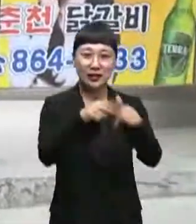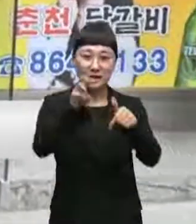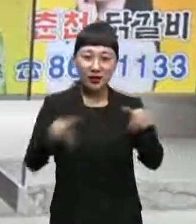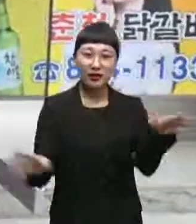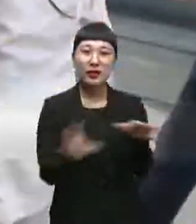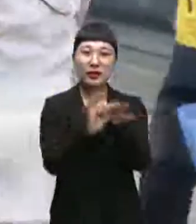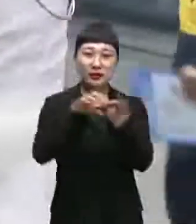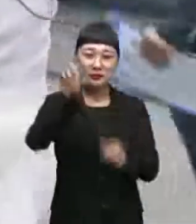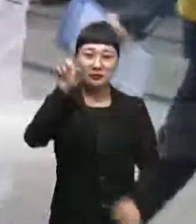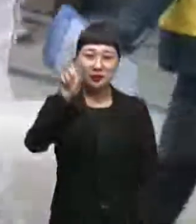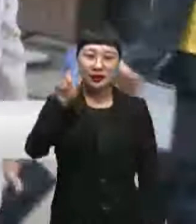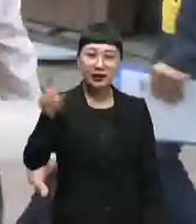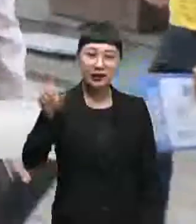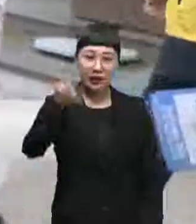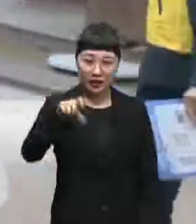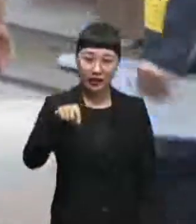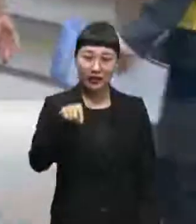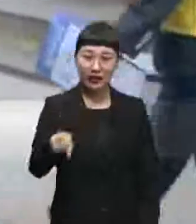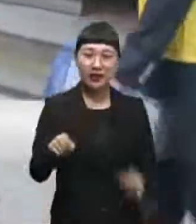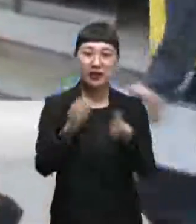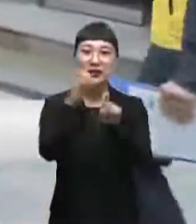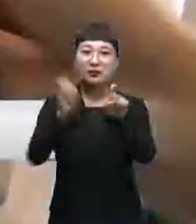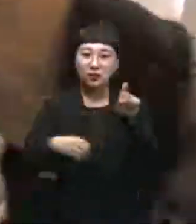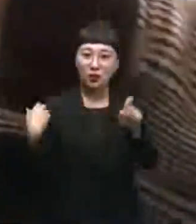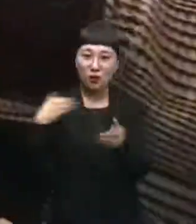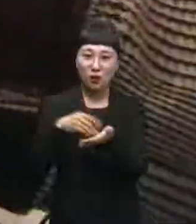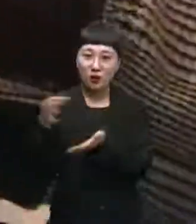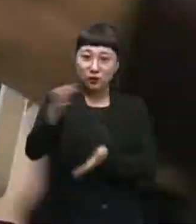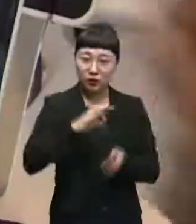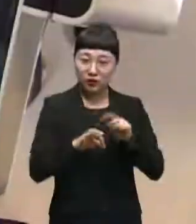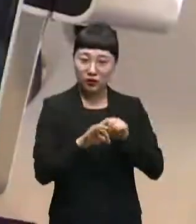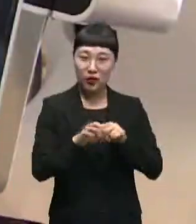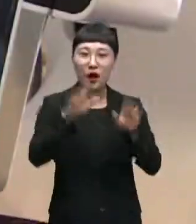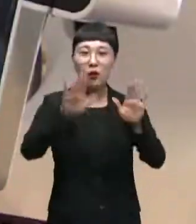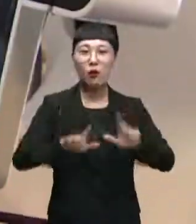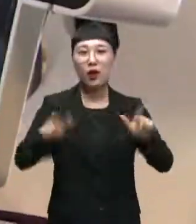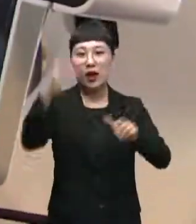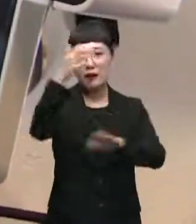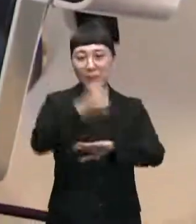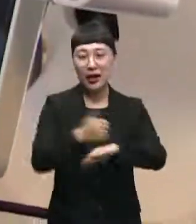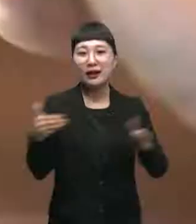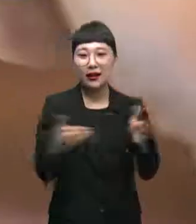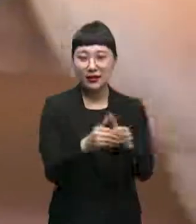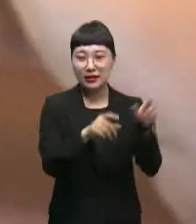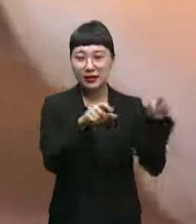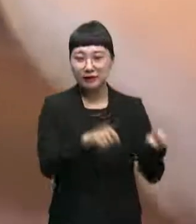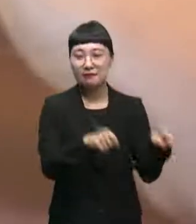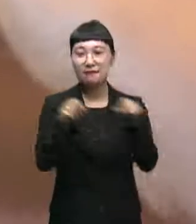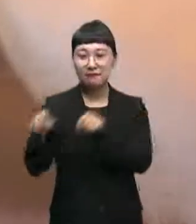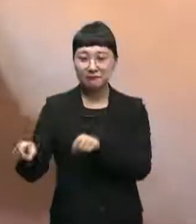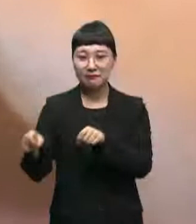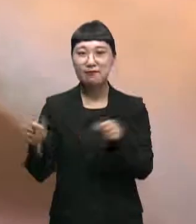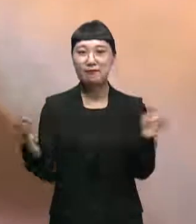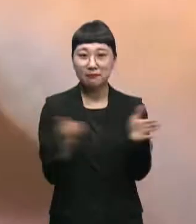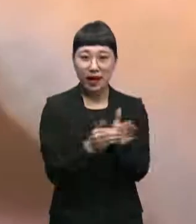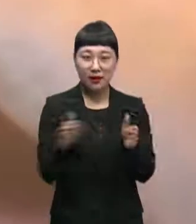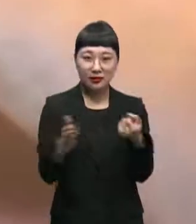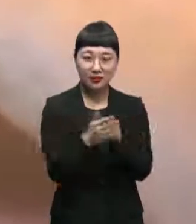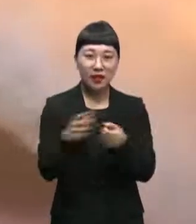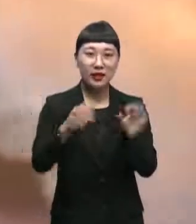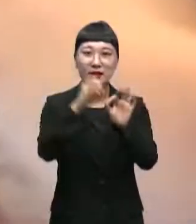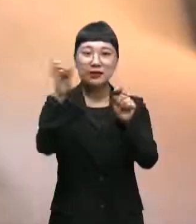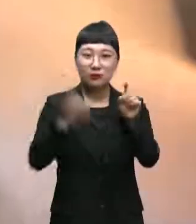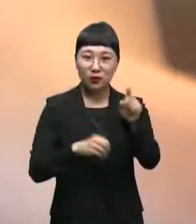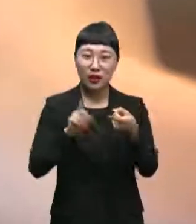10% 혜택을 올해 말까지 연장했습니다. 결제액 50만 원 한도 내에서 10% 캐시백을 소비자에게 돌려주는